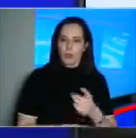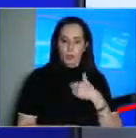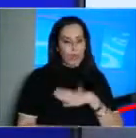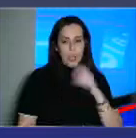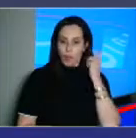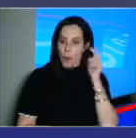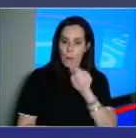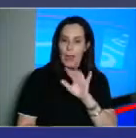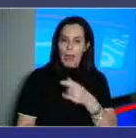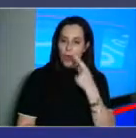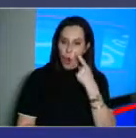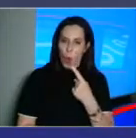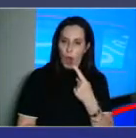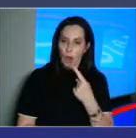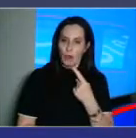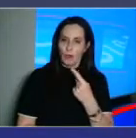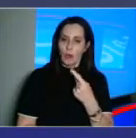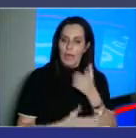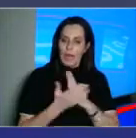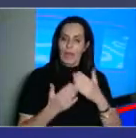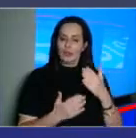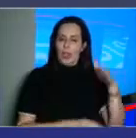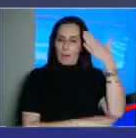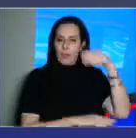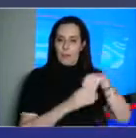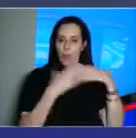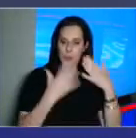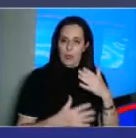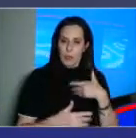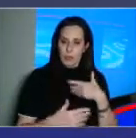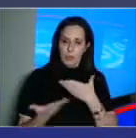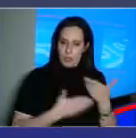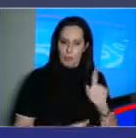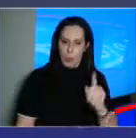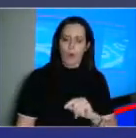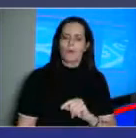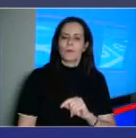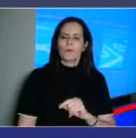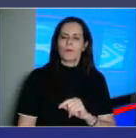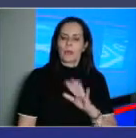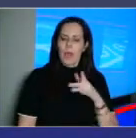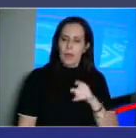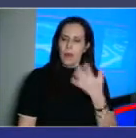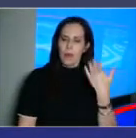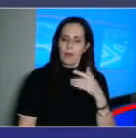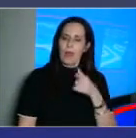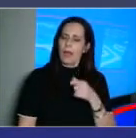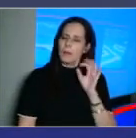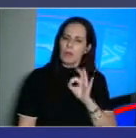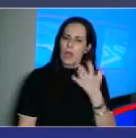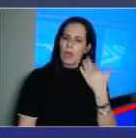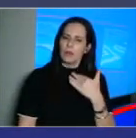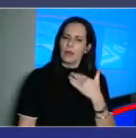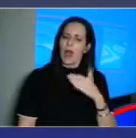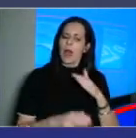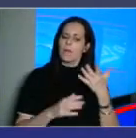לשמוע ממך איך את רואה את החלק של הממסד בתוך הסיפור הזה. אני אזמין אותו, מבטיח לך. סגור. איך